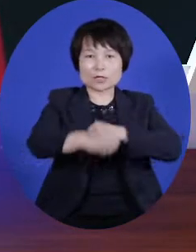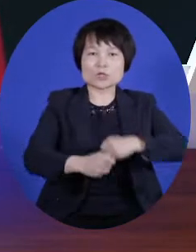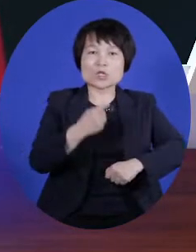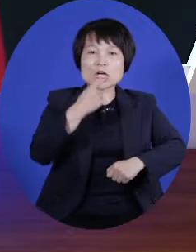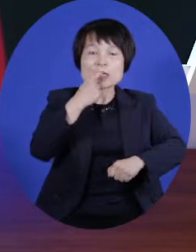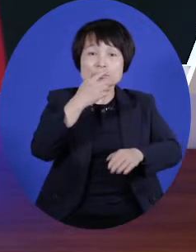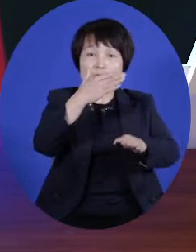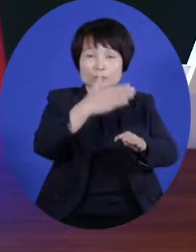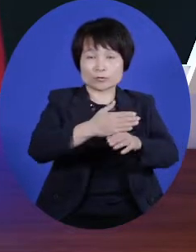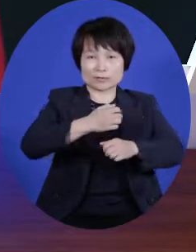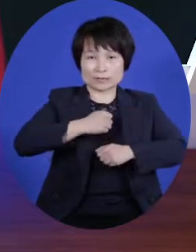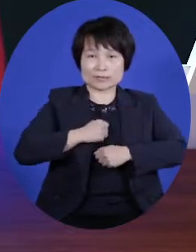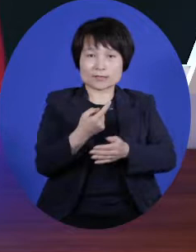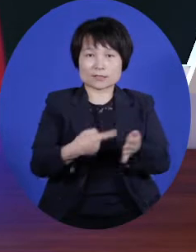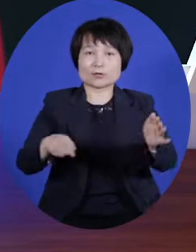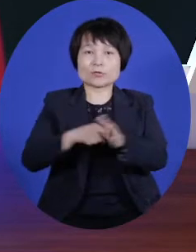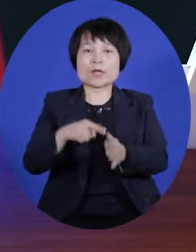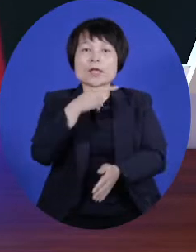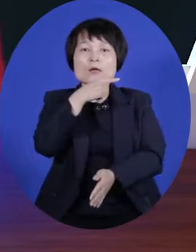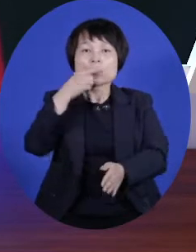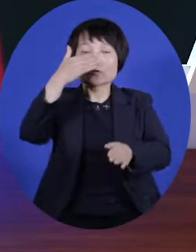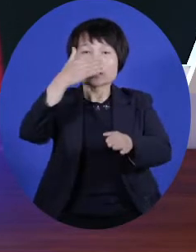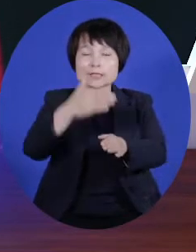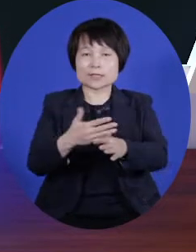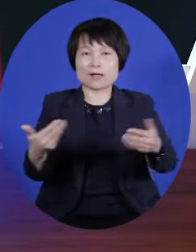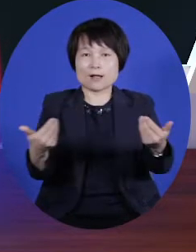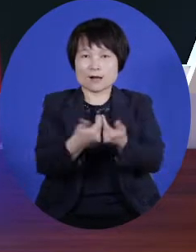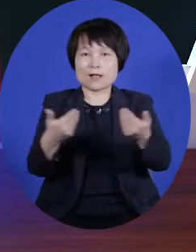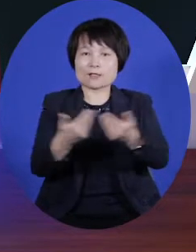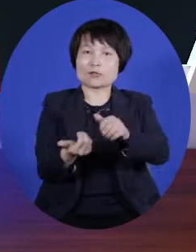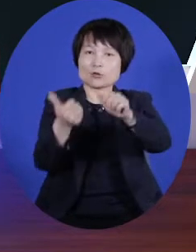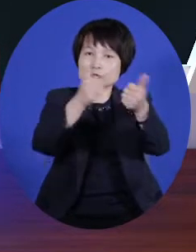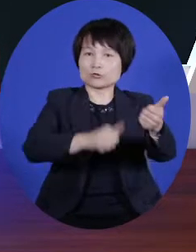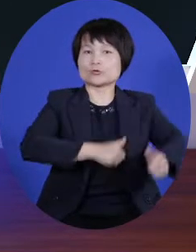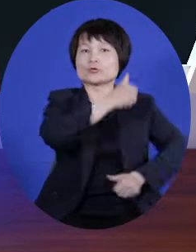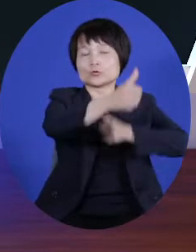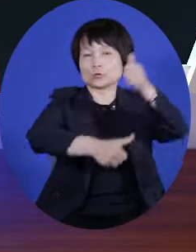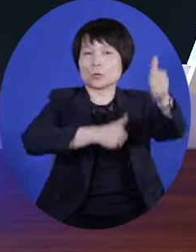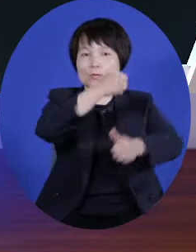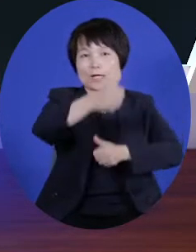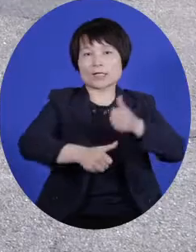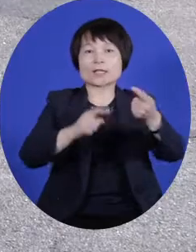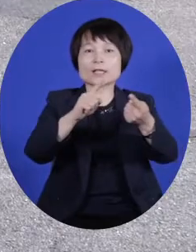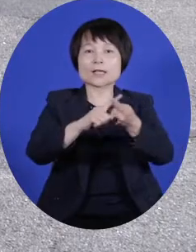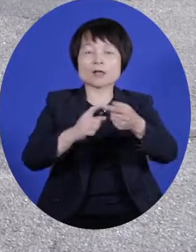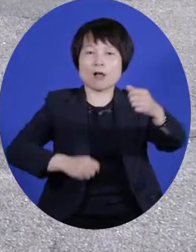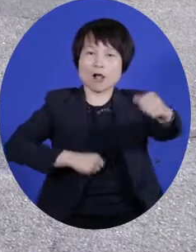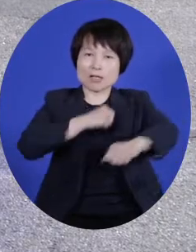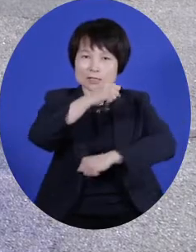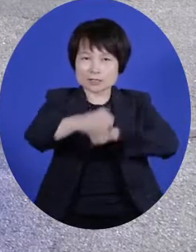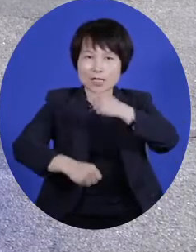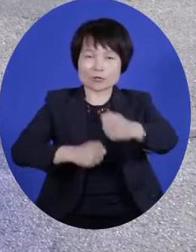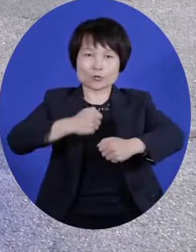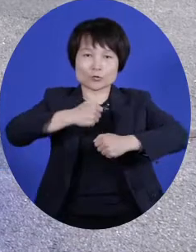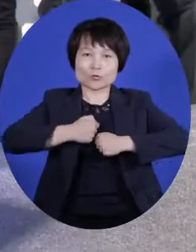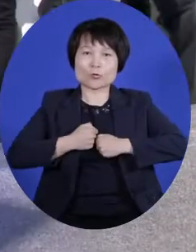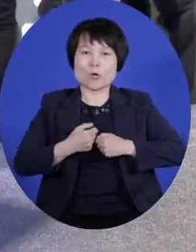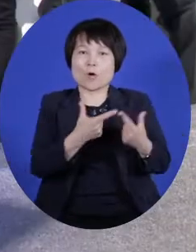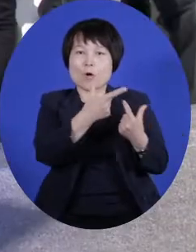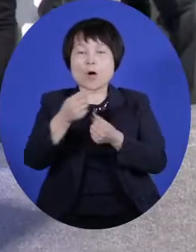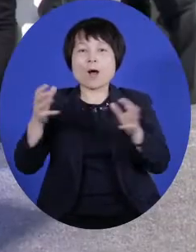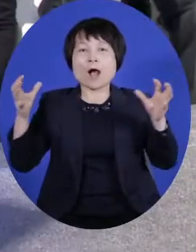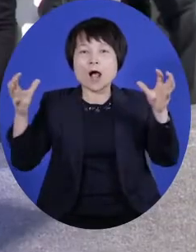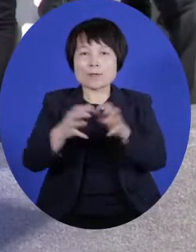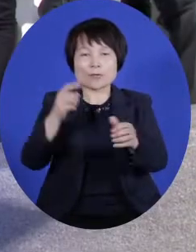자유민주주의 체제를 수호하기 위해 공산주의에 항거하다 희생된 민간인 호구 경영을 추모하는 자유수호 희생자